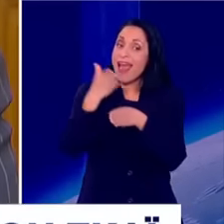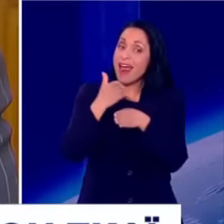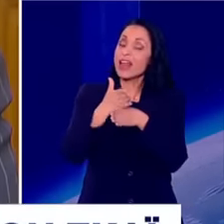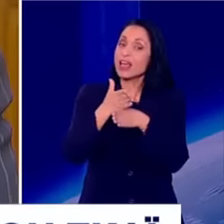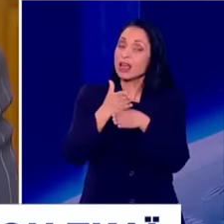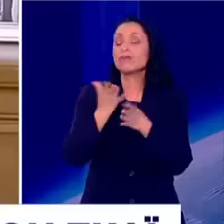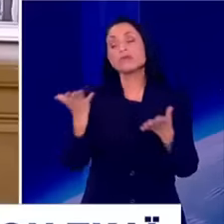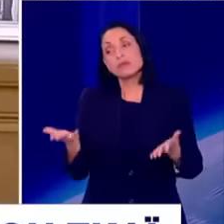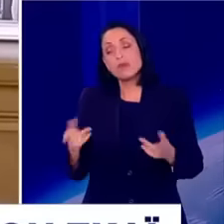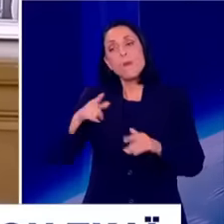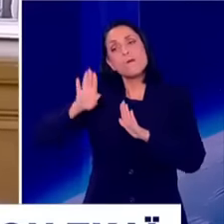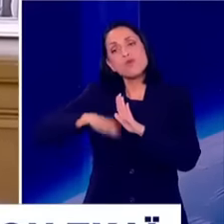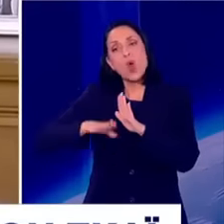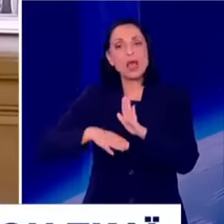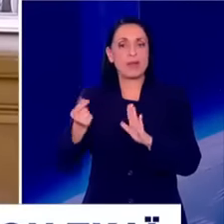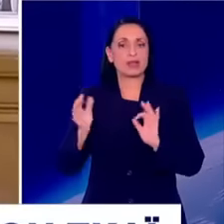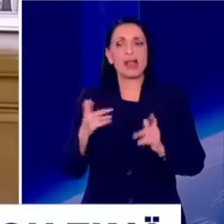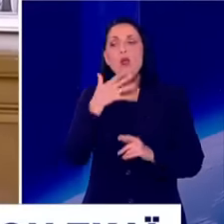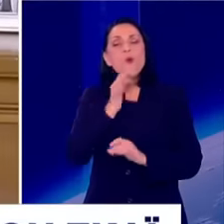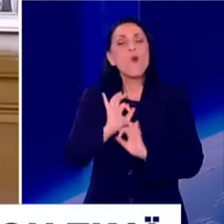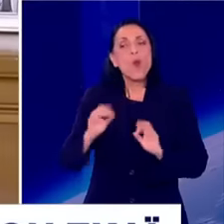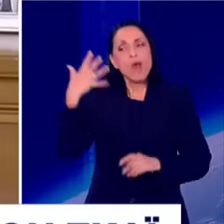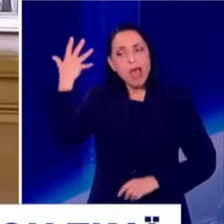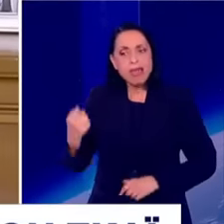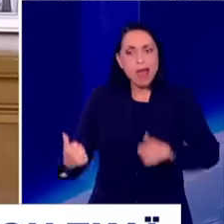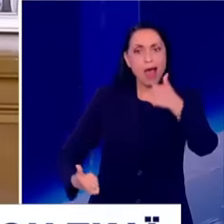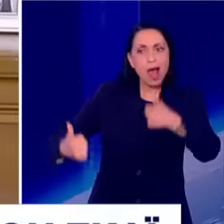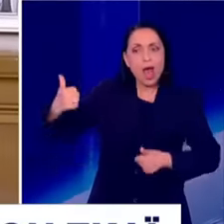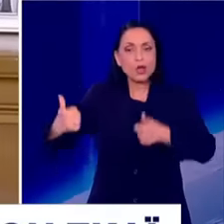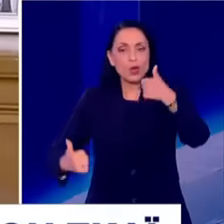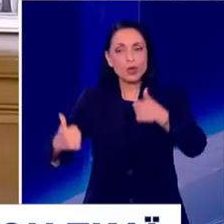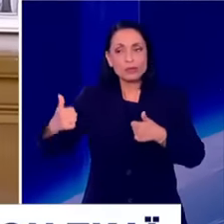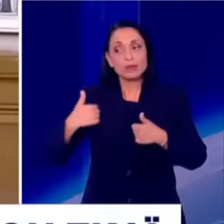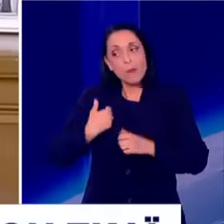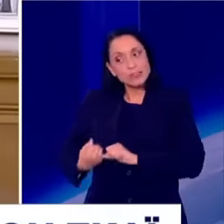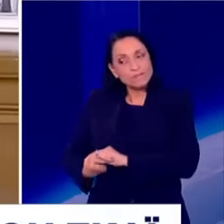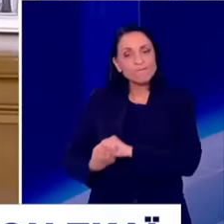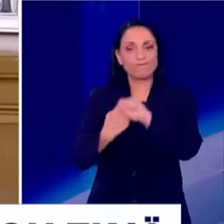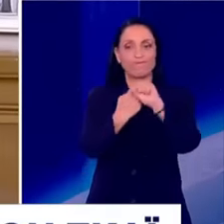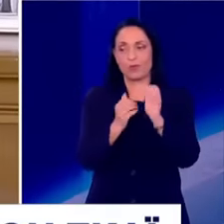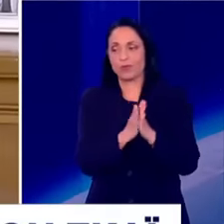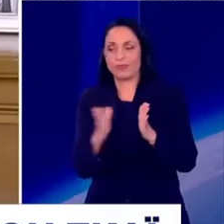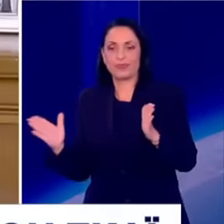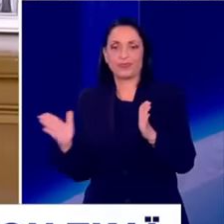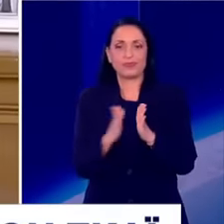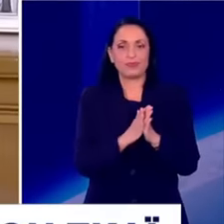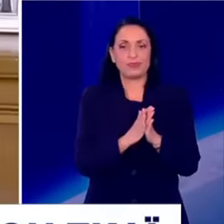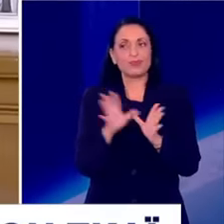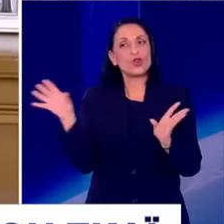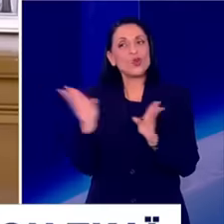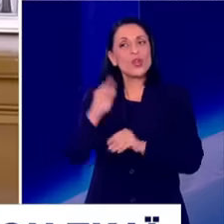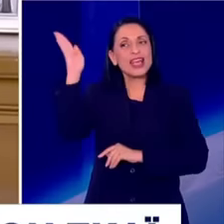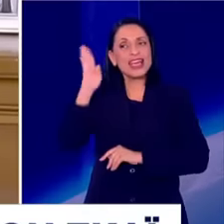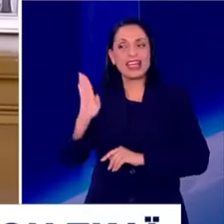άλλα πράγματα. Αλλά είναι χαμηλότερες οι τιμές. Γιατί λειτουργήσε και ο ανταγωνισμός. Και γιατί στηρίξαμε στη διάρκεια της κρίσης